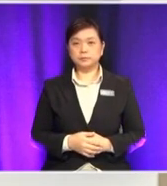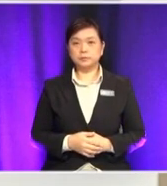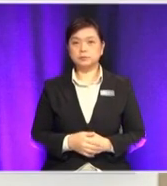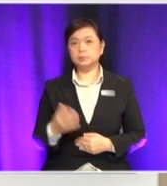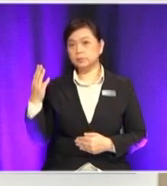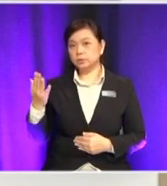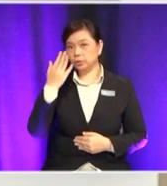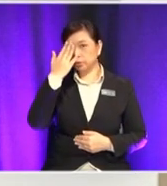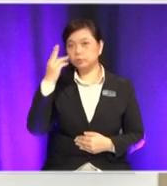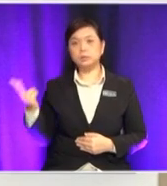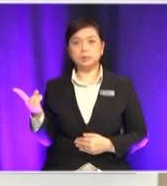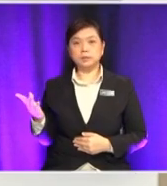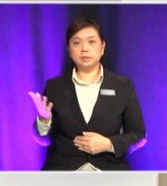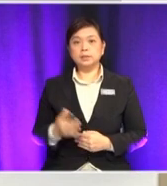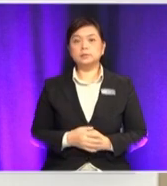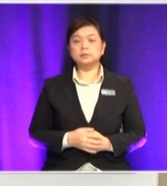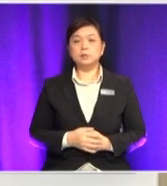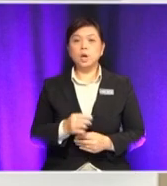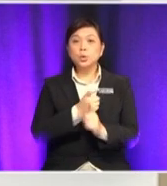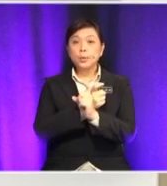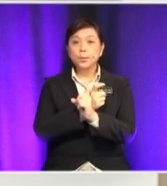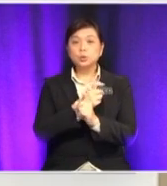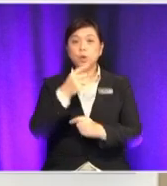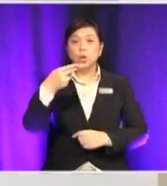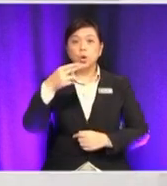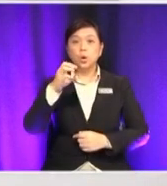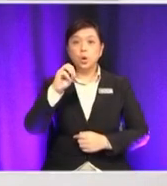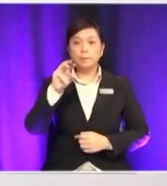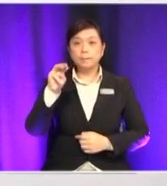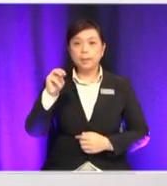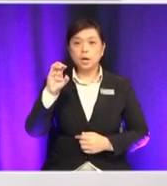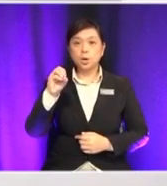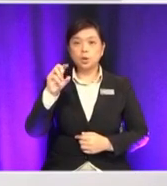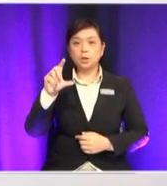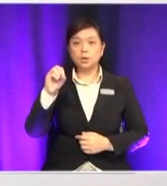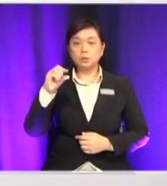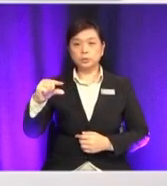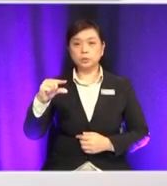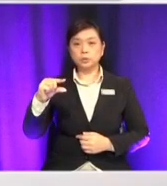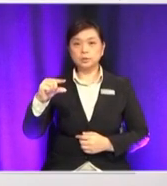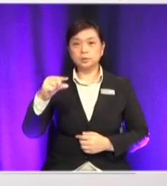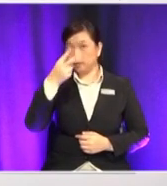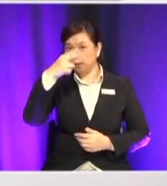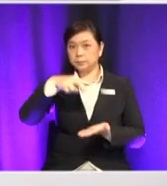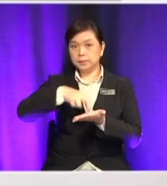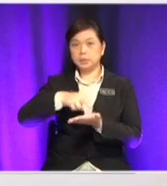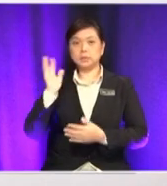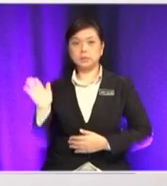homolog Kris Kromosom homolog dia ini berdiri megah di sana seperti ini